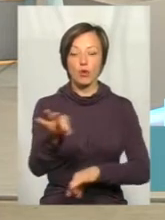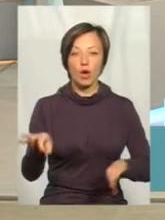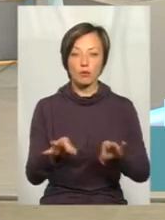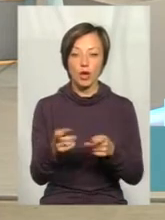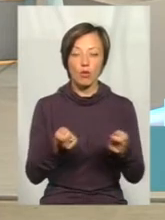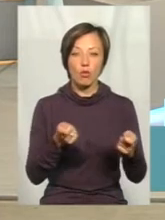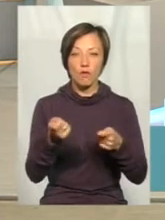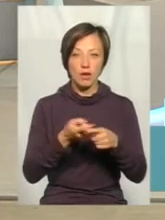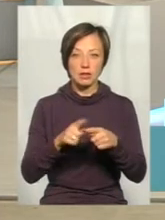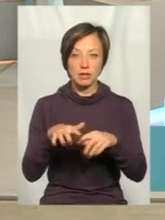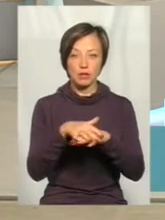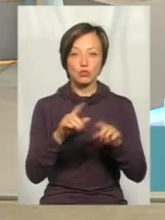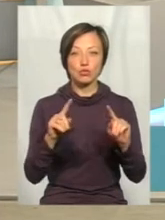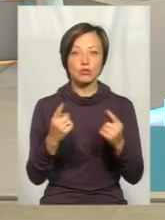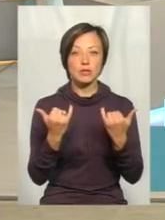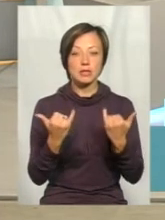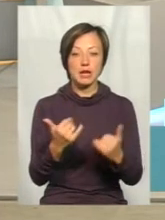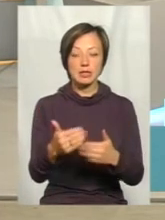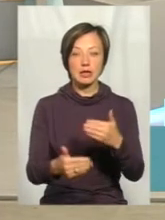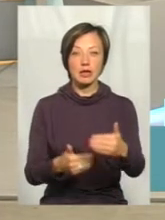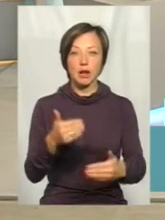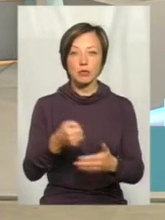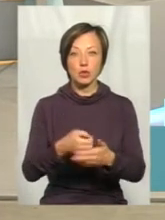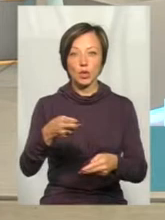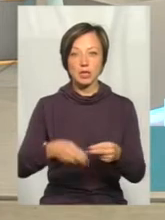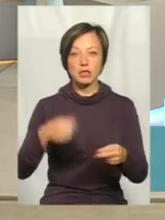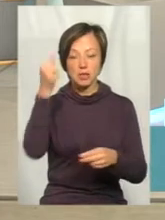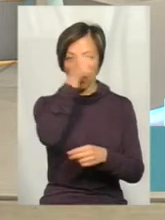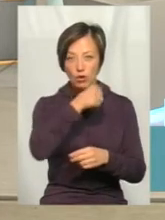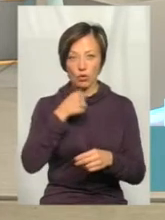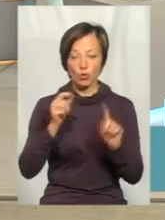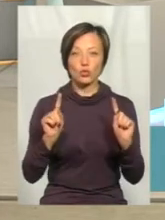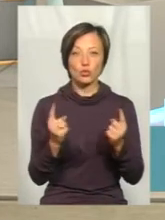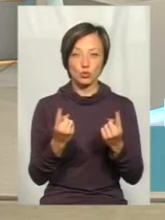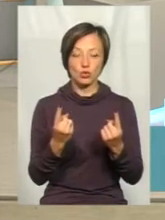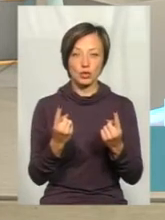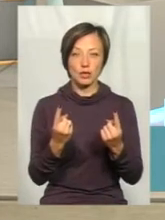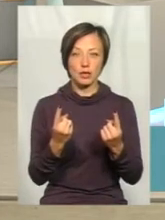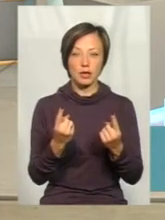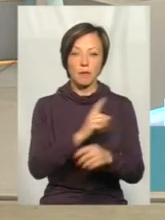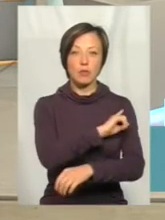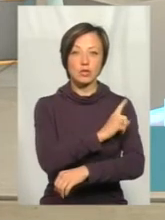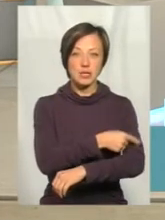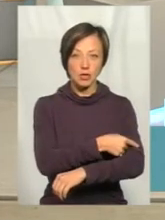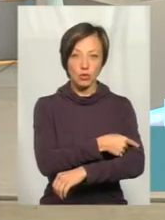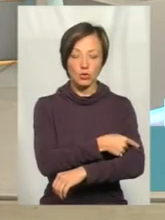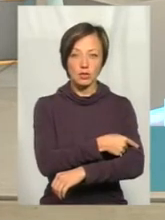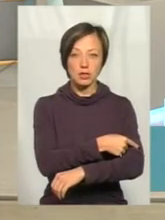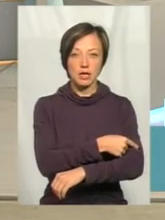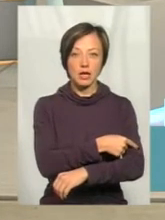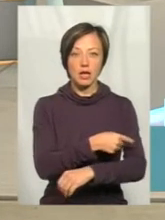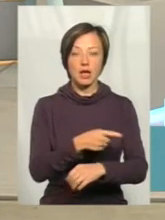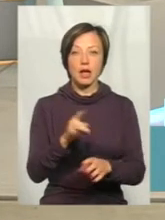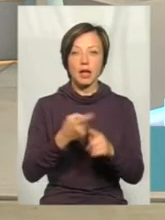регулювати цей ринок. І чому зараз динаміка до кінця року дуже посилюється і в